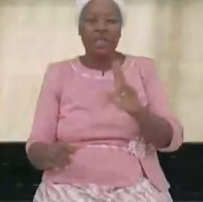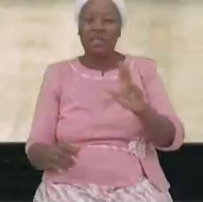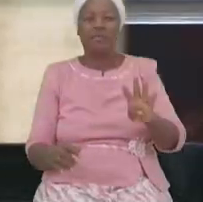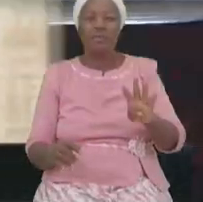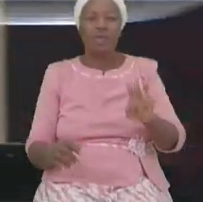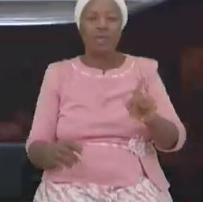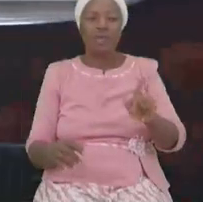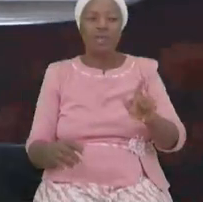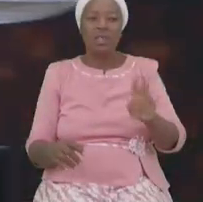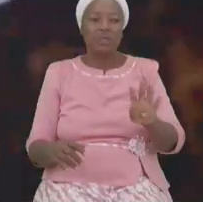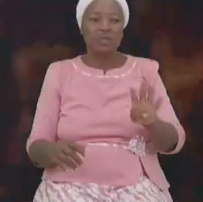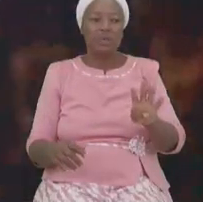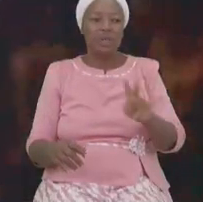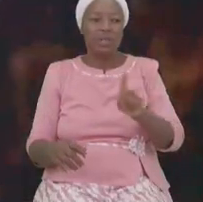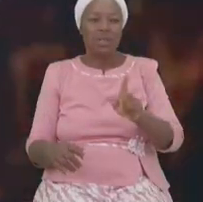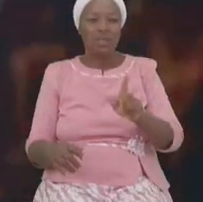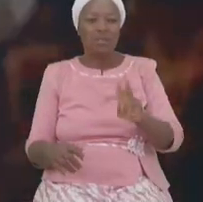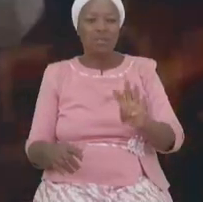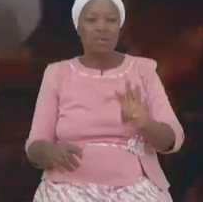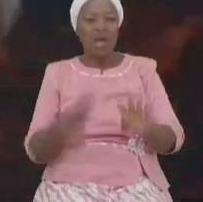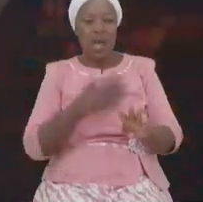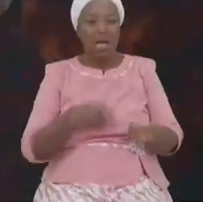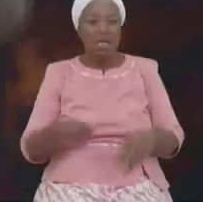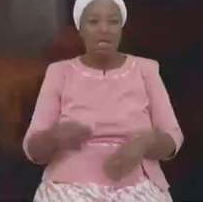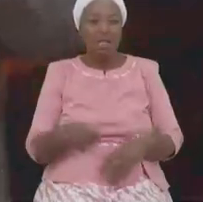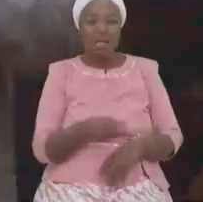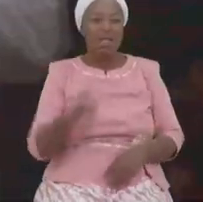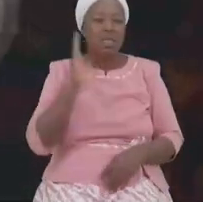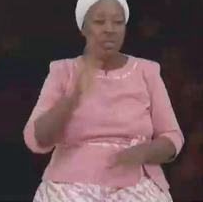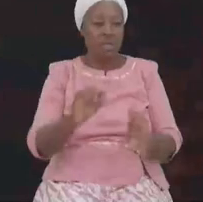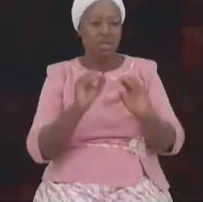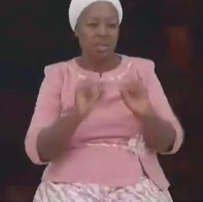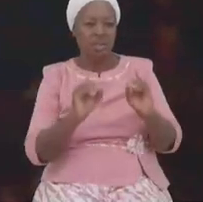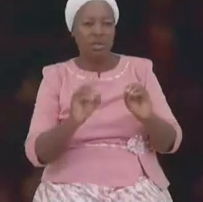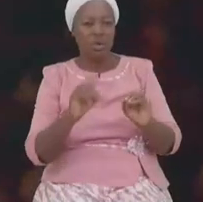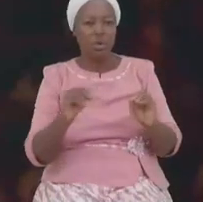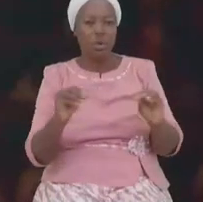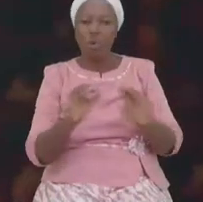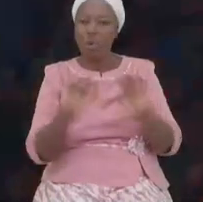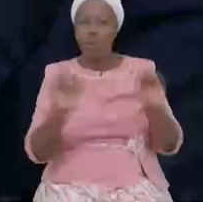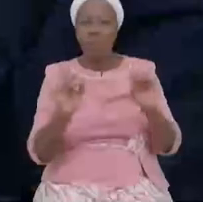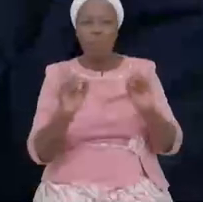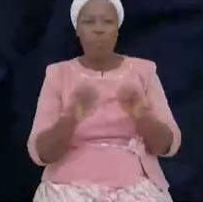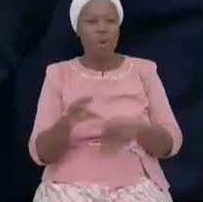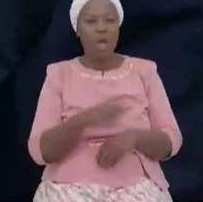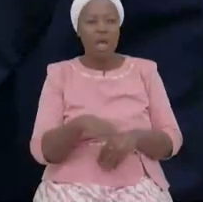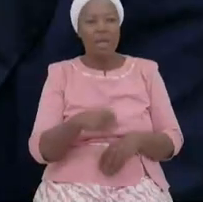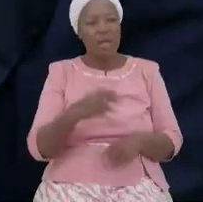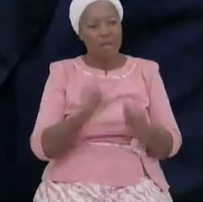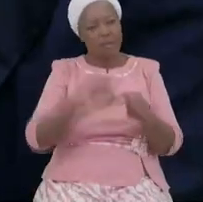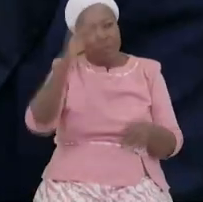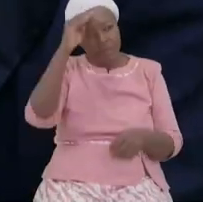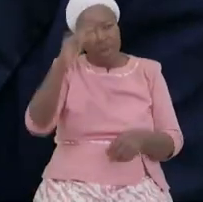Verset 34 dit, celui-ci n'enseignera plus son prochain, ni celui-là son frère.